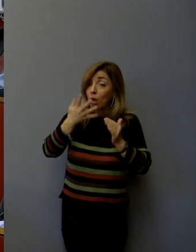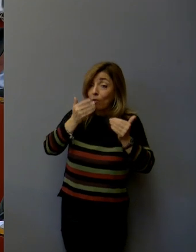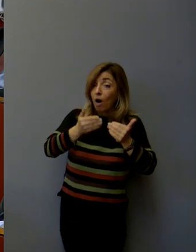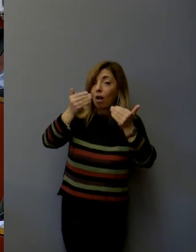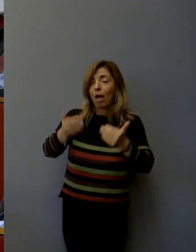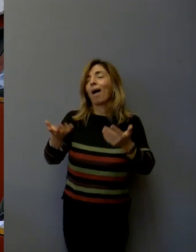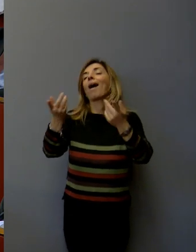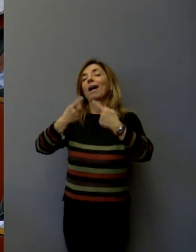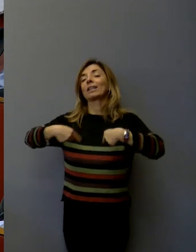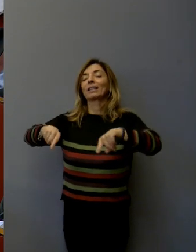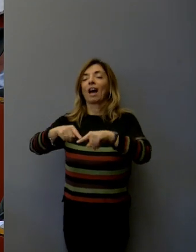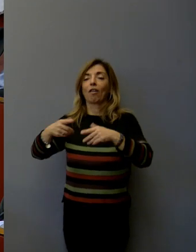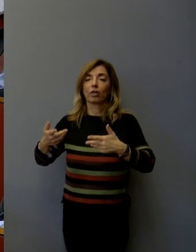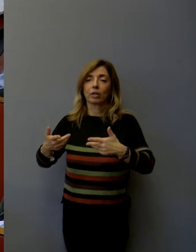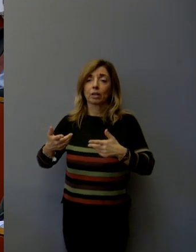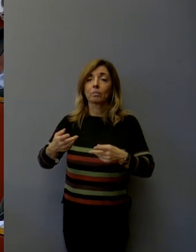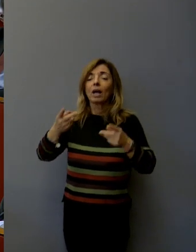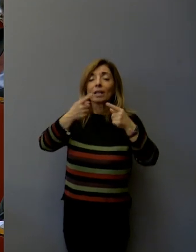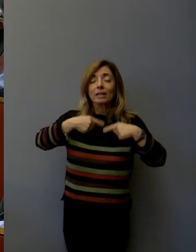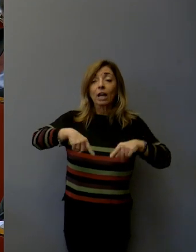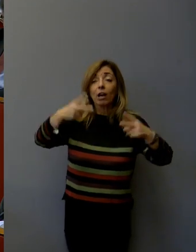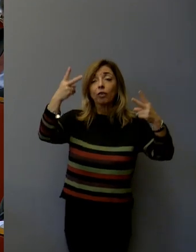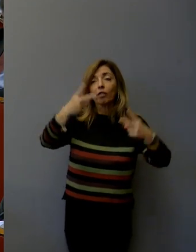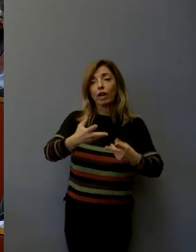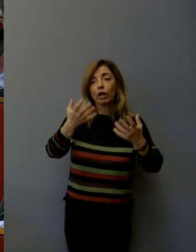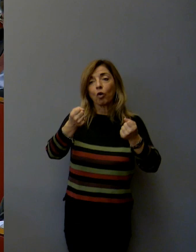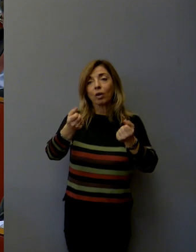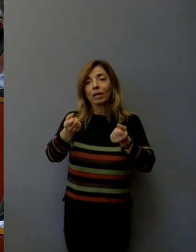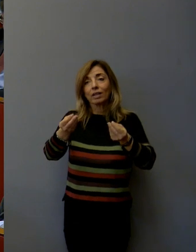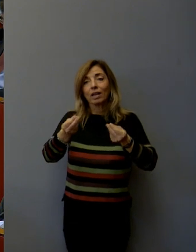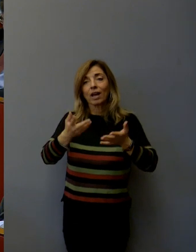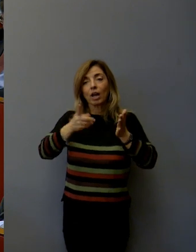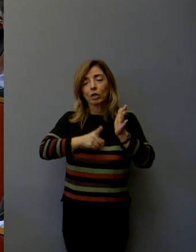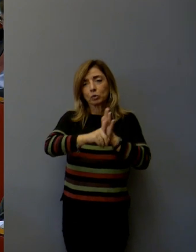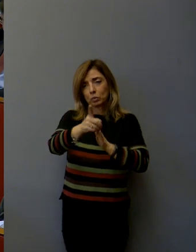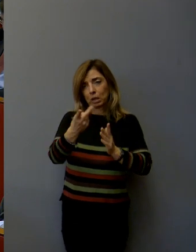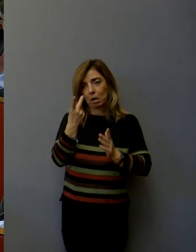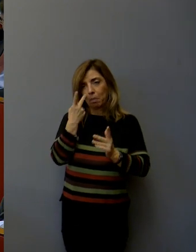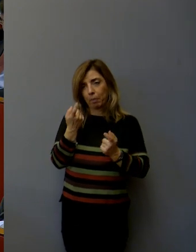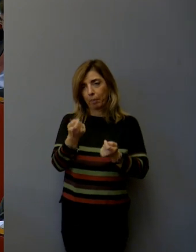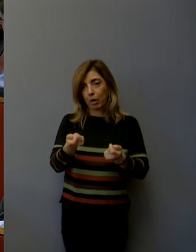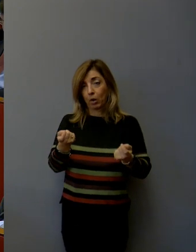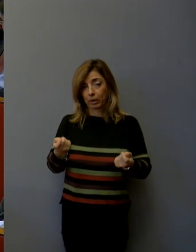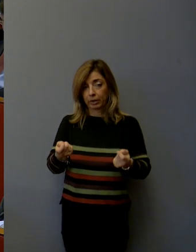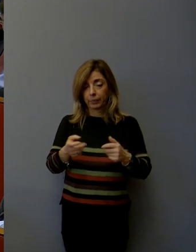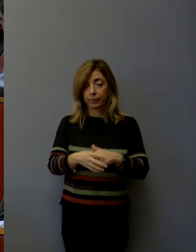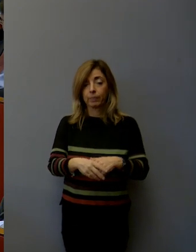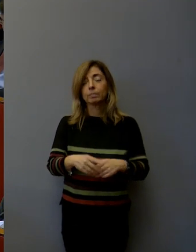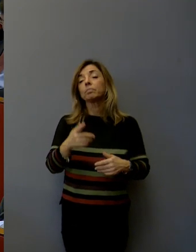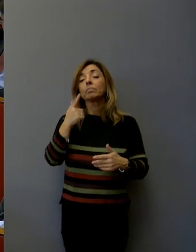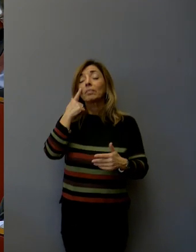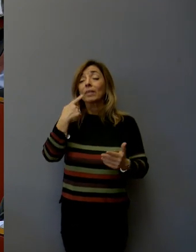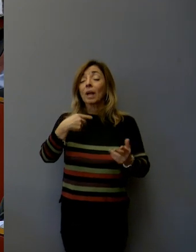di tavoli veri concreti che portano dei risultati ne ho visti veramente pochi ma se manca una cifra